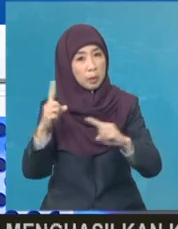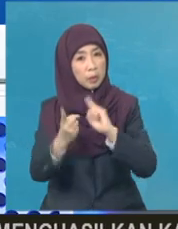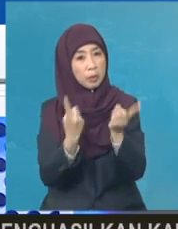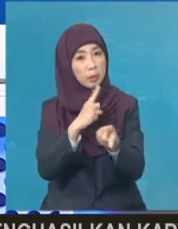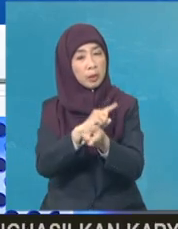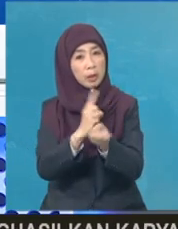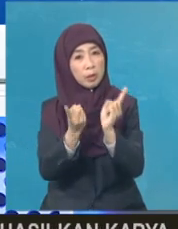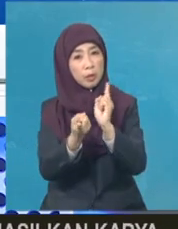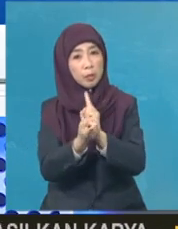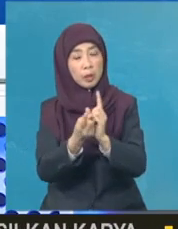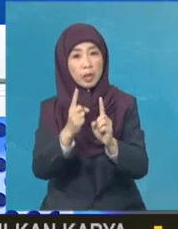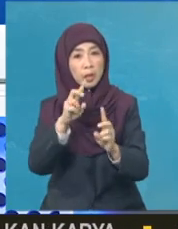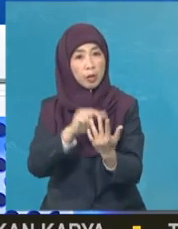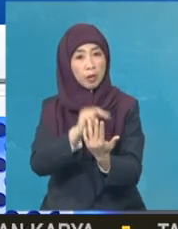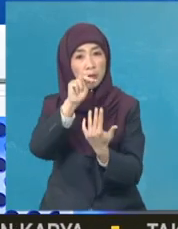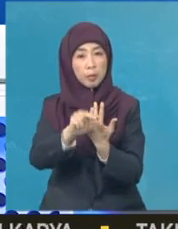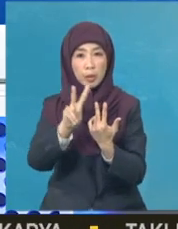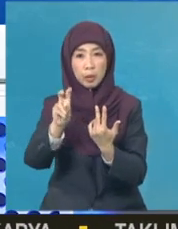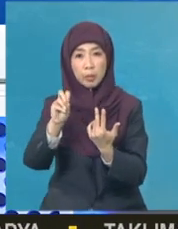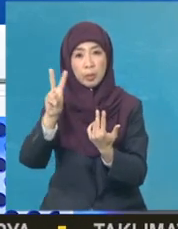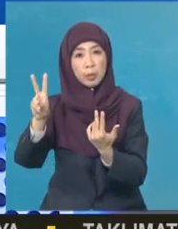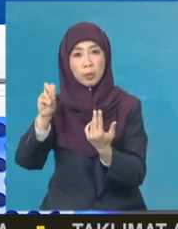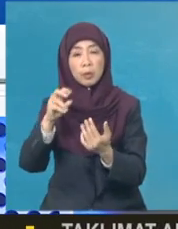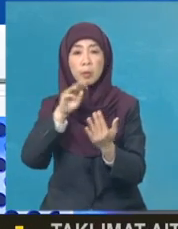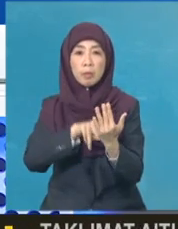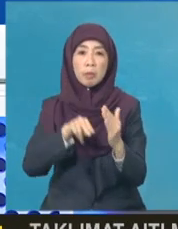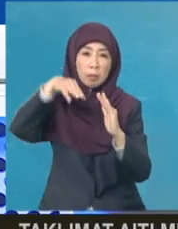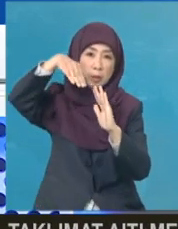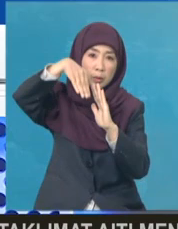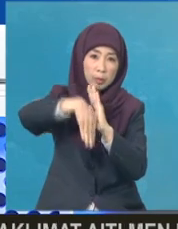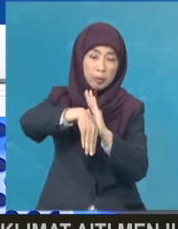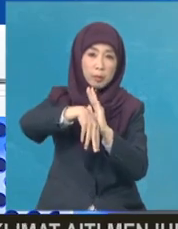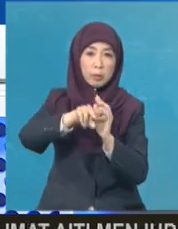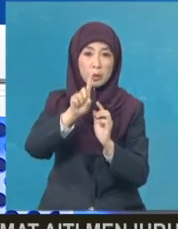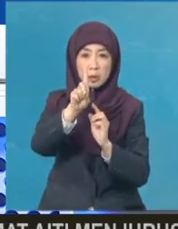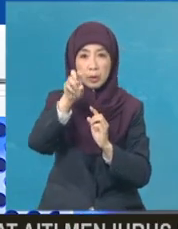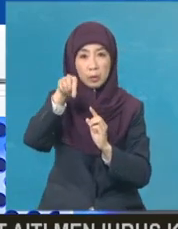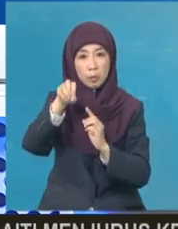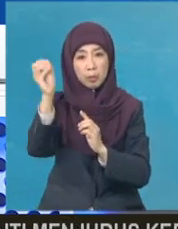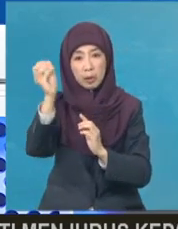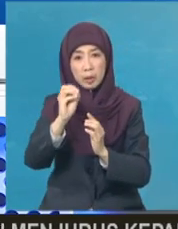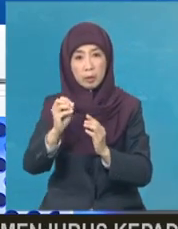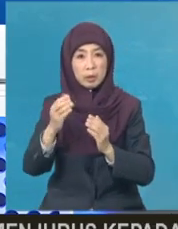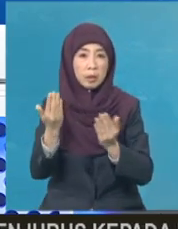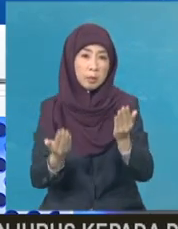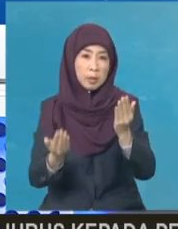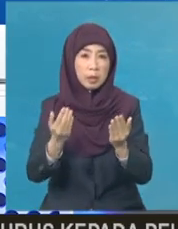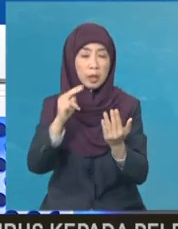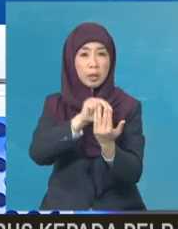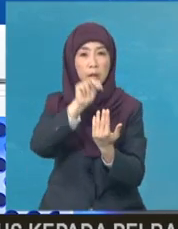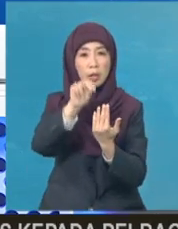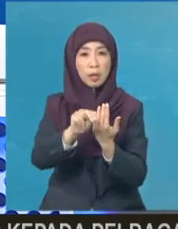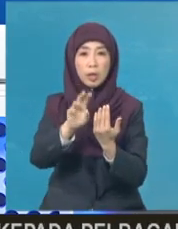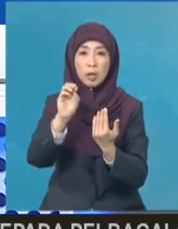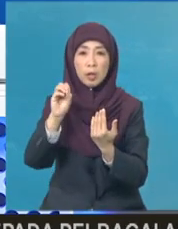bagai bulan November 2020 menurun sebanyak 14 perpuluhan 100 berbanding dengan bulan Oktober